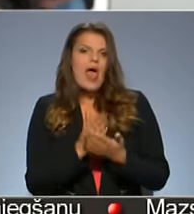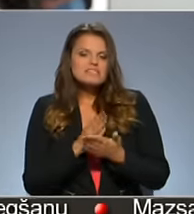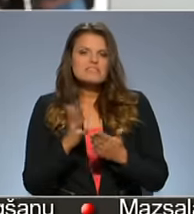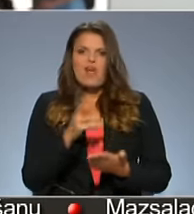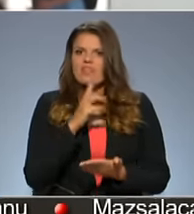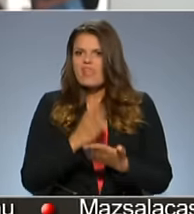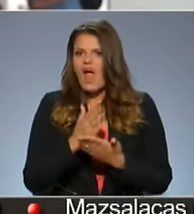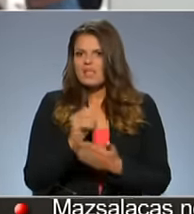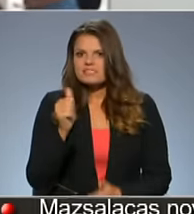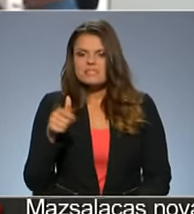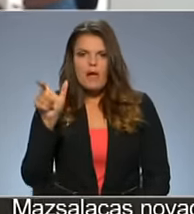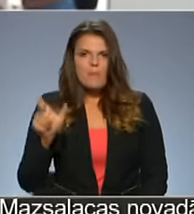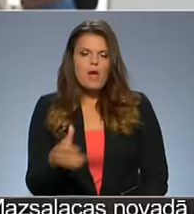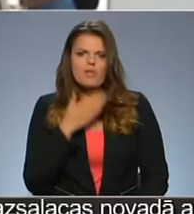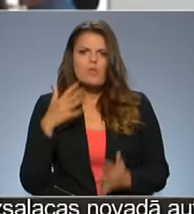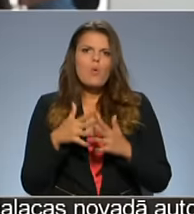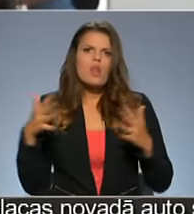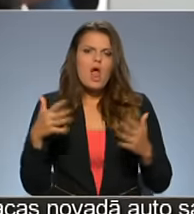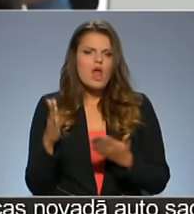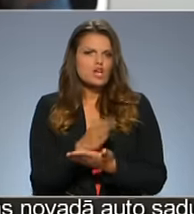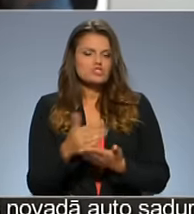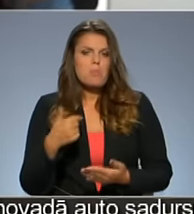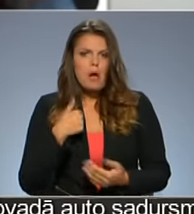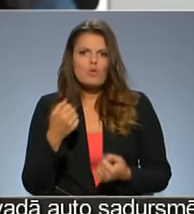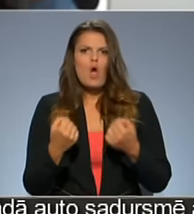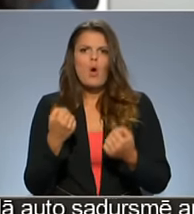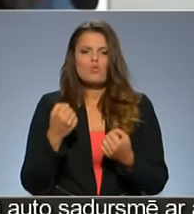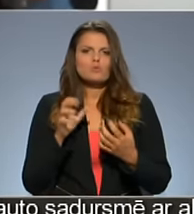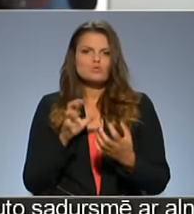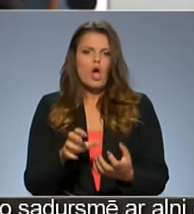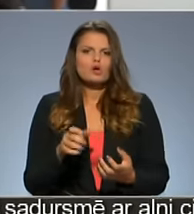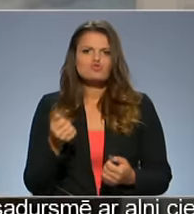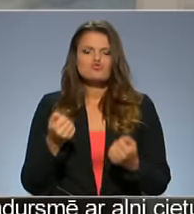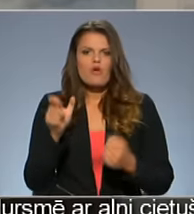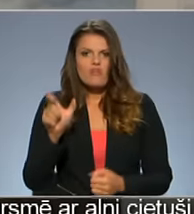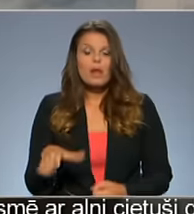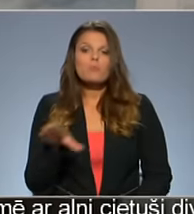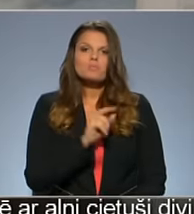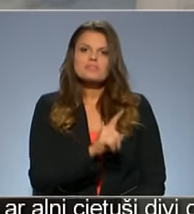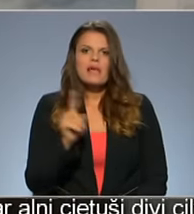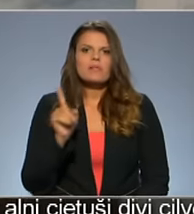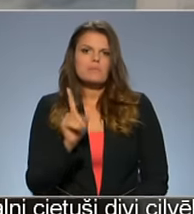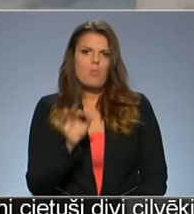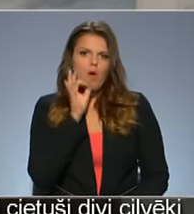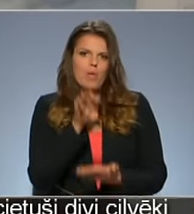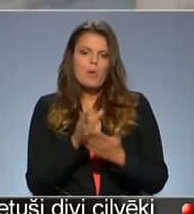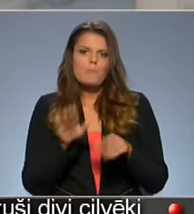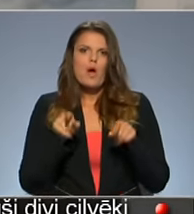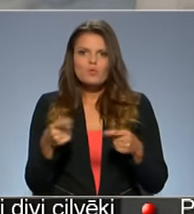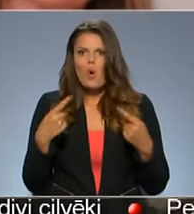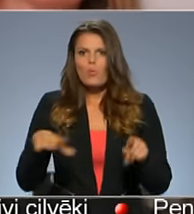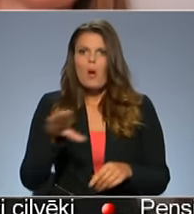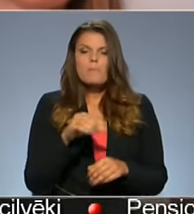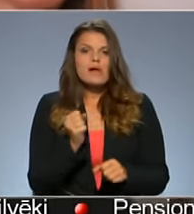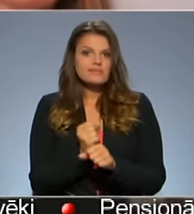mākslinieks. Nav liels atšķirības ar manu un autobusu šoferi. Mums katram ir jābūt atbildīgam par to, ko darām. Radošās vasaras skolas organizatori